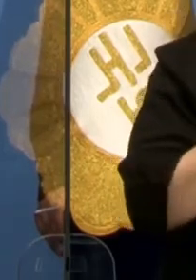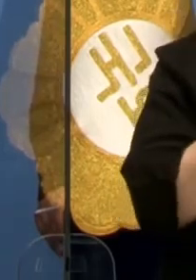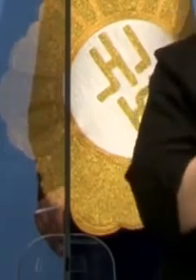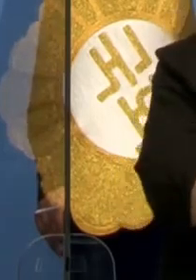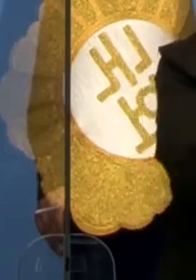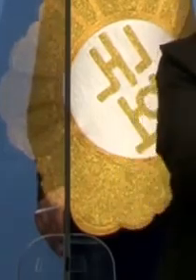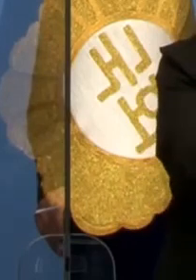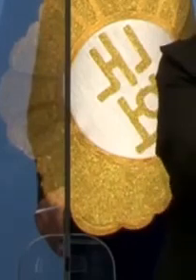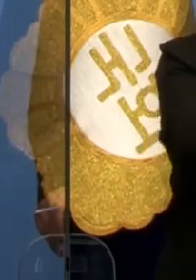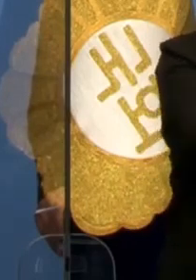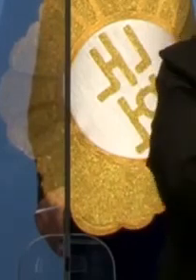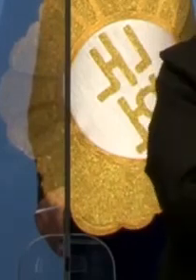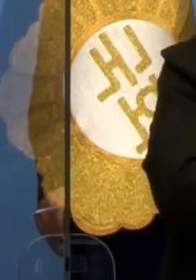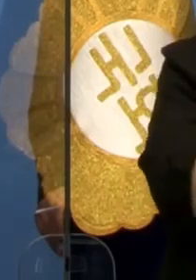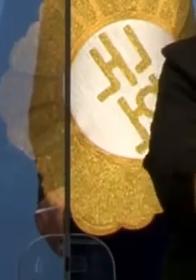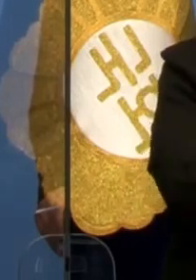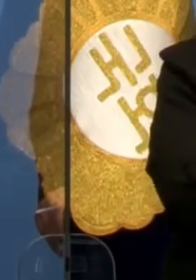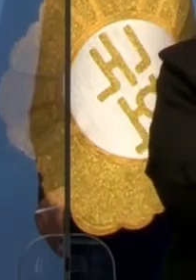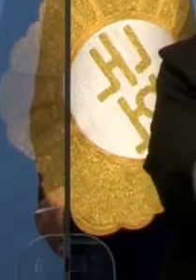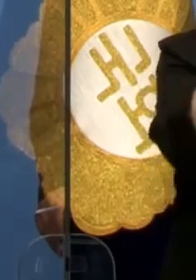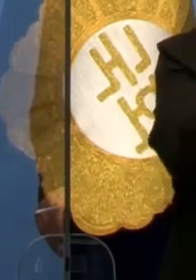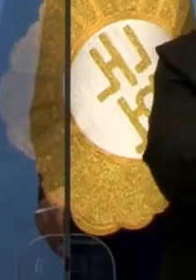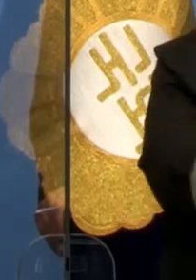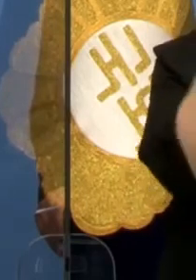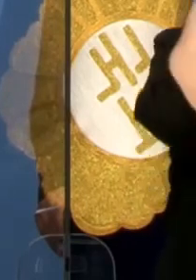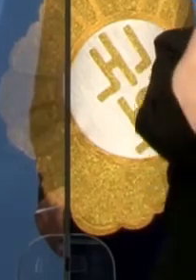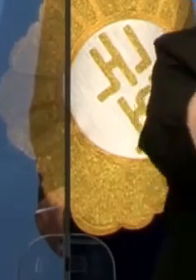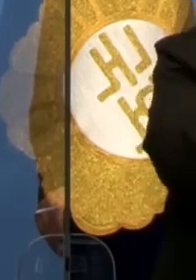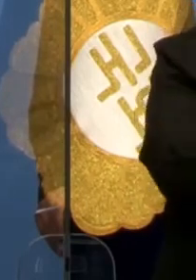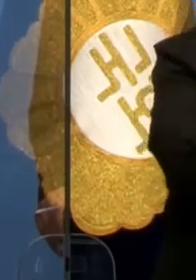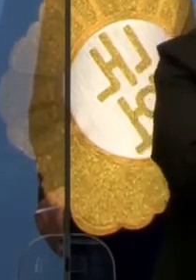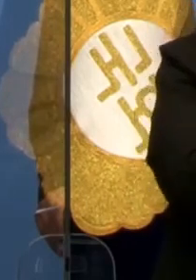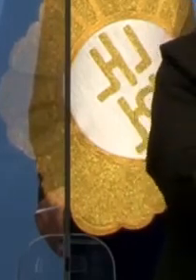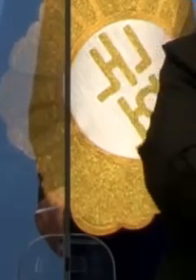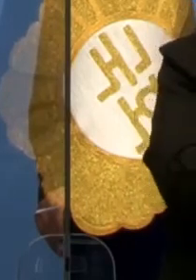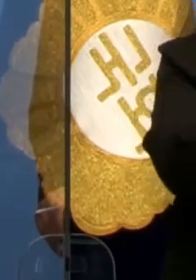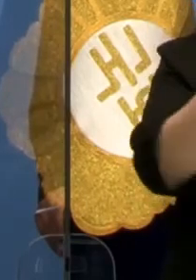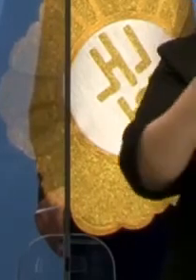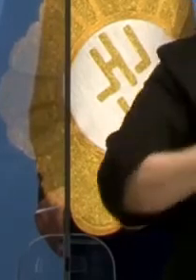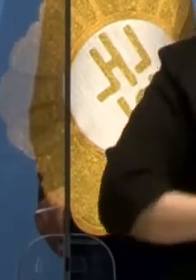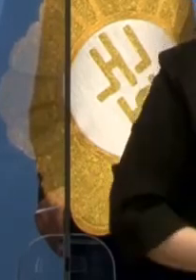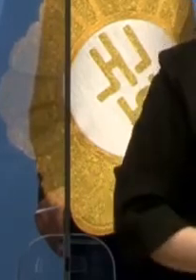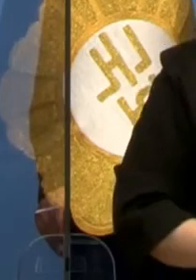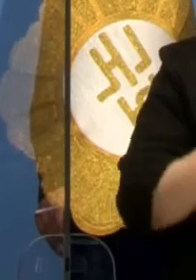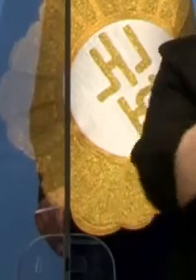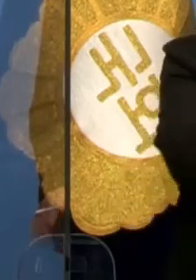재판에 부당한 예단을 심어줄 우려가 있다는 점에서 매우 유감스럽습니다.